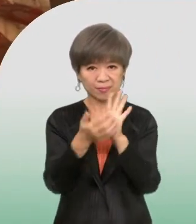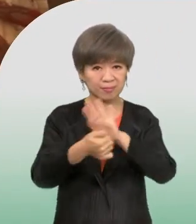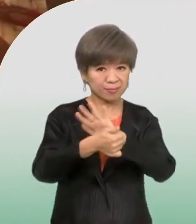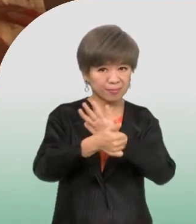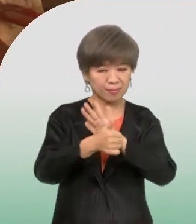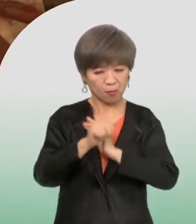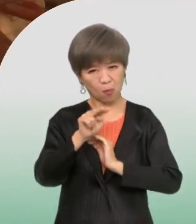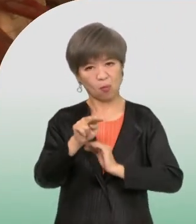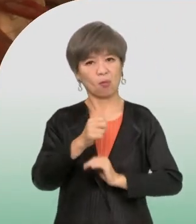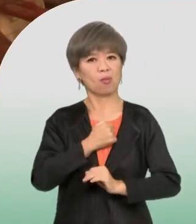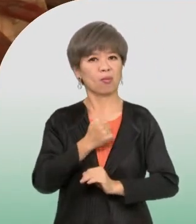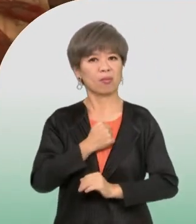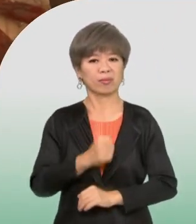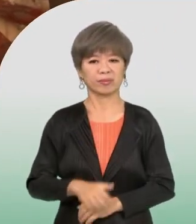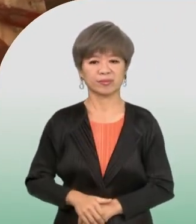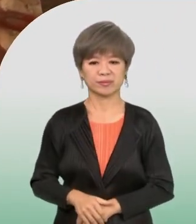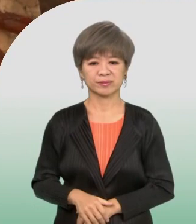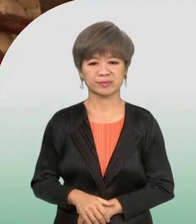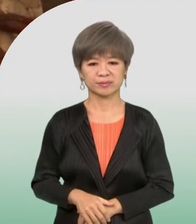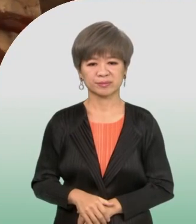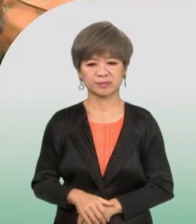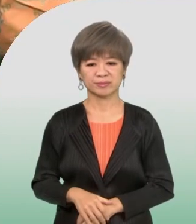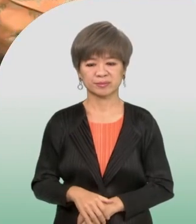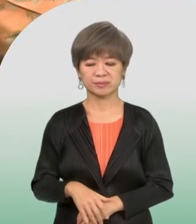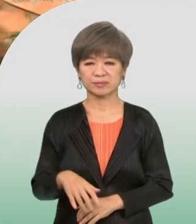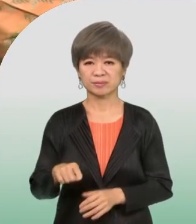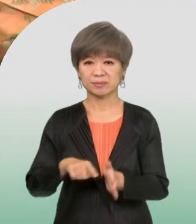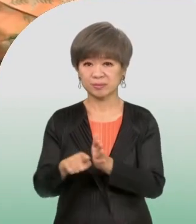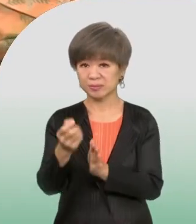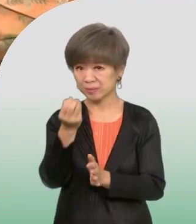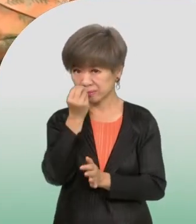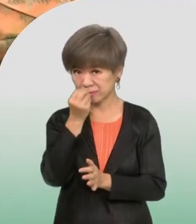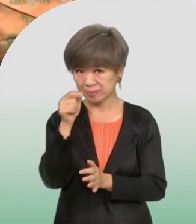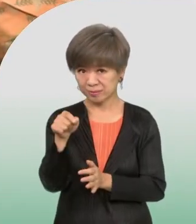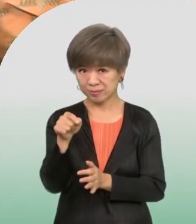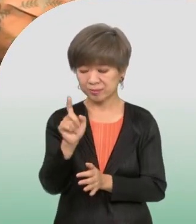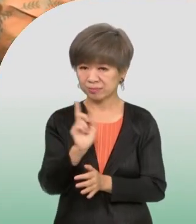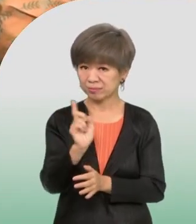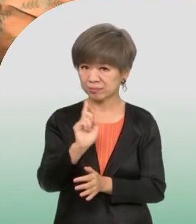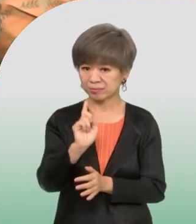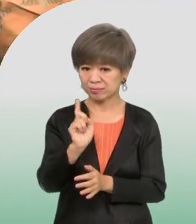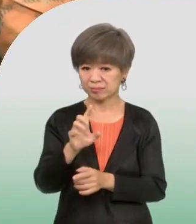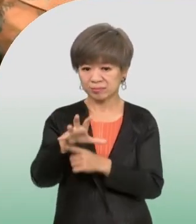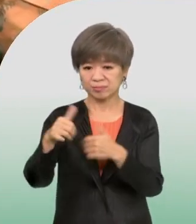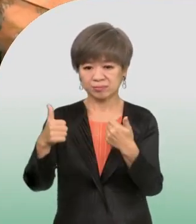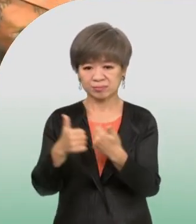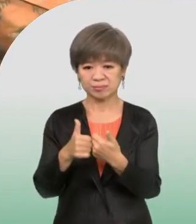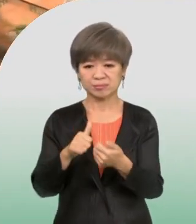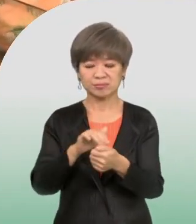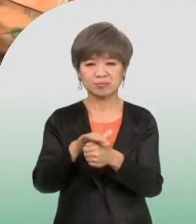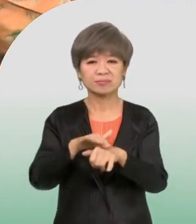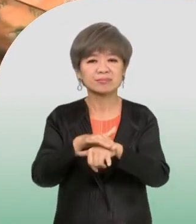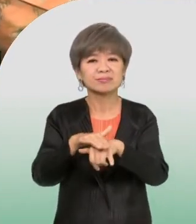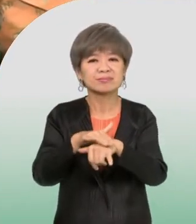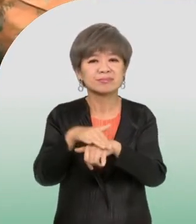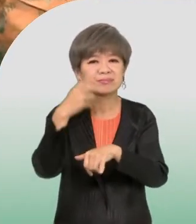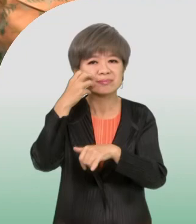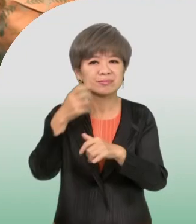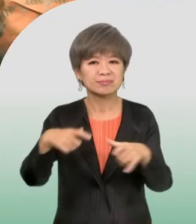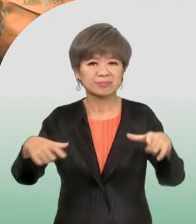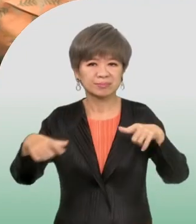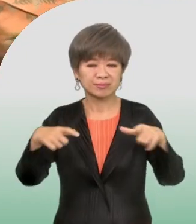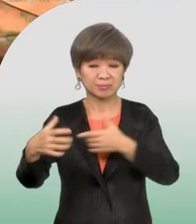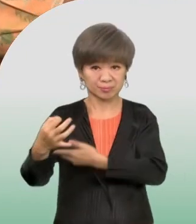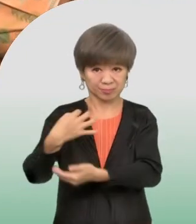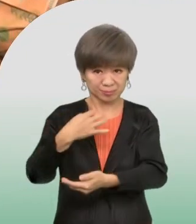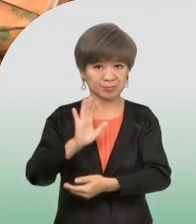亲认识一项作物。 啊，生鲜的部分的话，我们现在在我们农会的爱情果园。我们都有在贩售